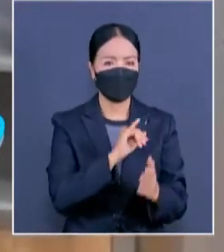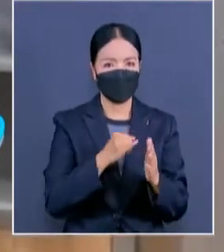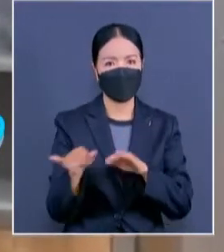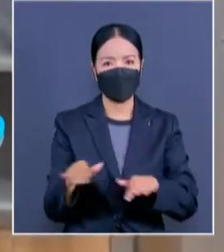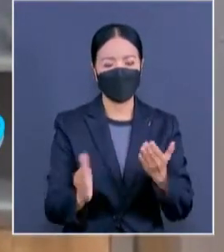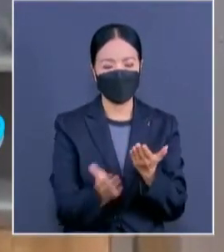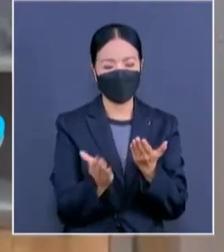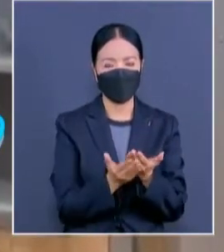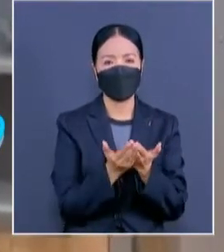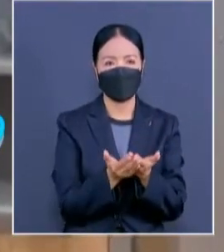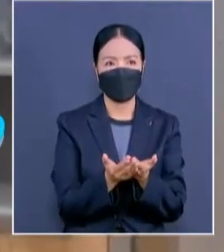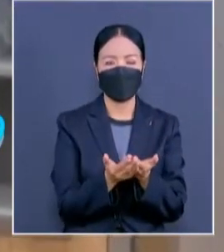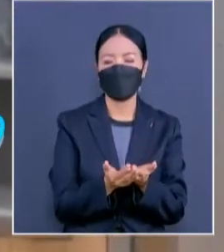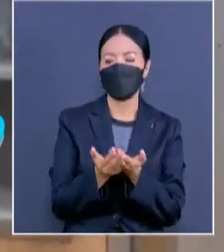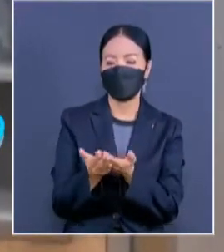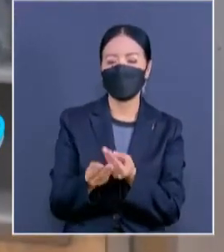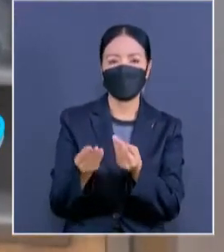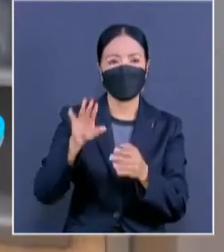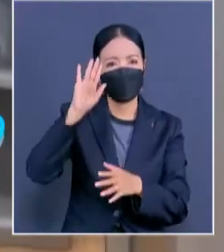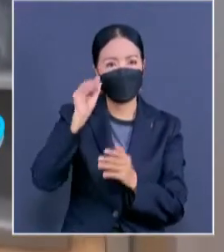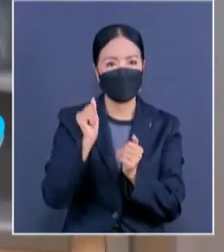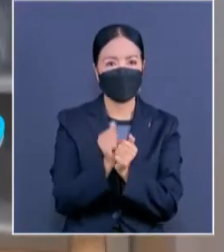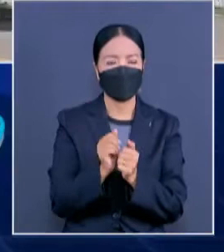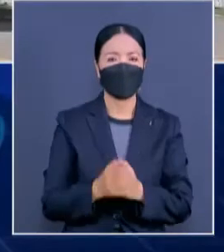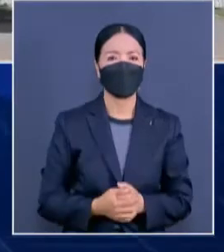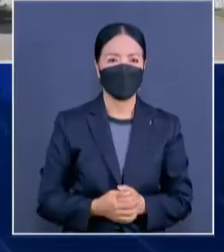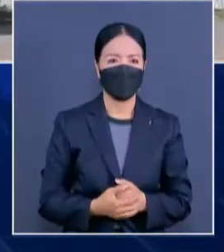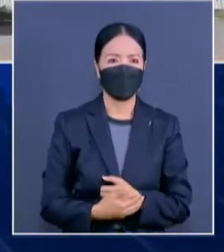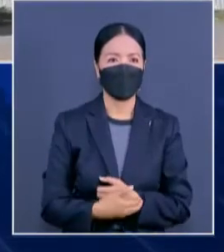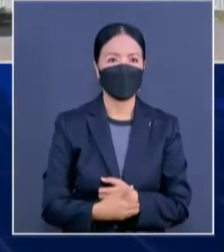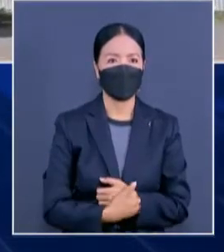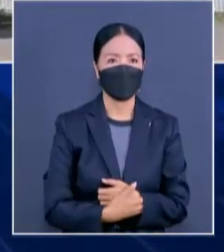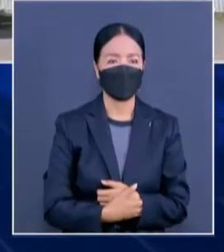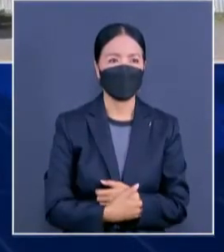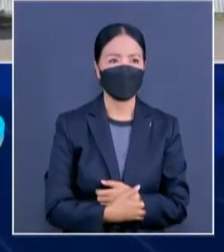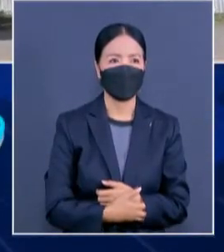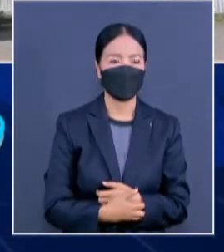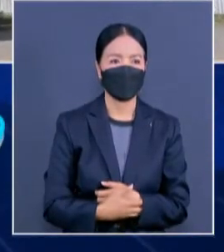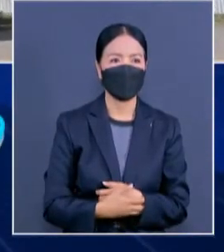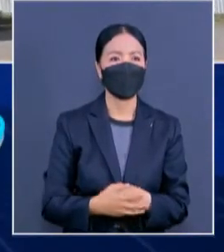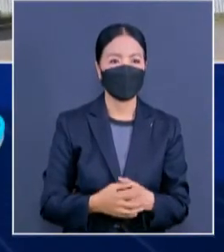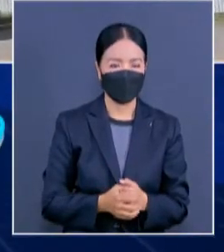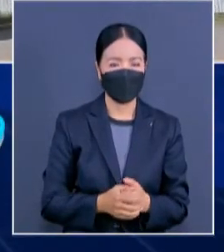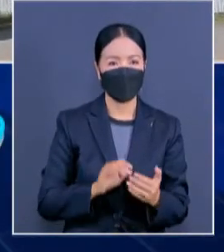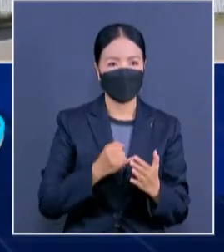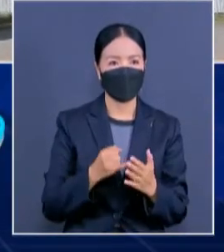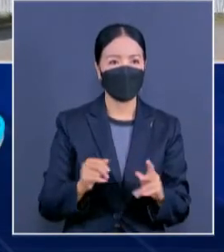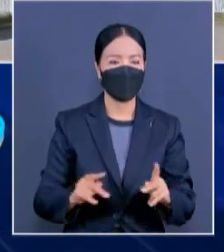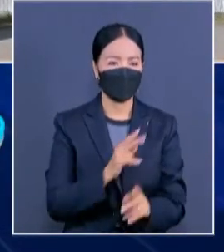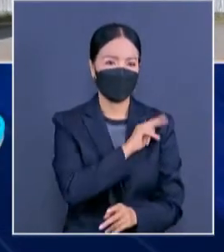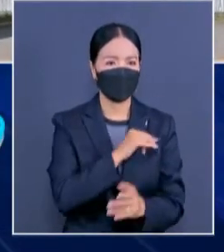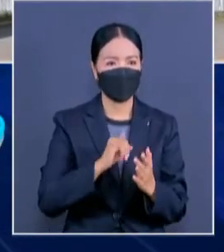ไว้เรียบร้อยแล้วก็จะจัดส่งให้นะครับ ผู้เสียมาตรการป้องกันที่ทางสำนักงานสาธารณสุขจังหวัดได้ทบทว